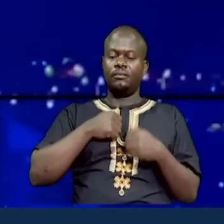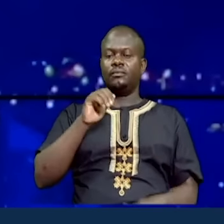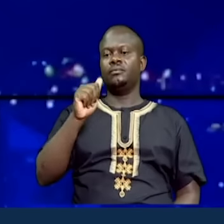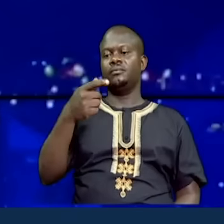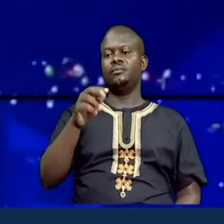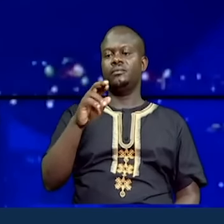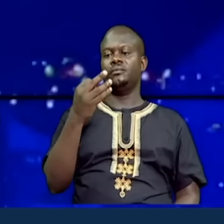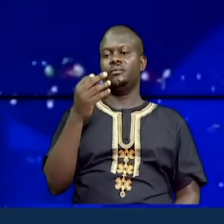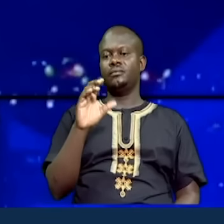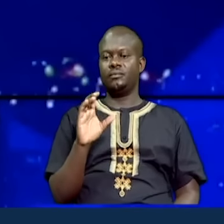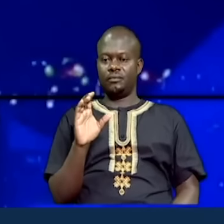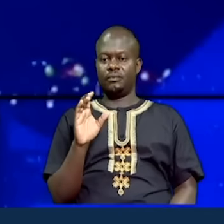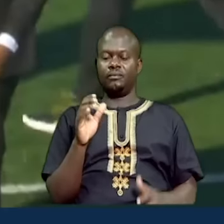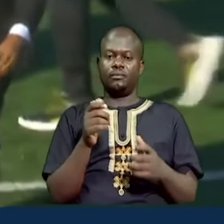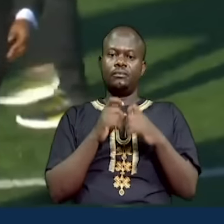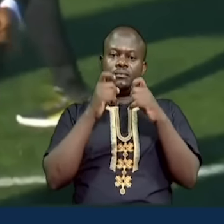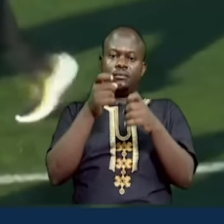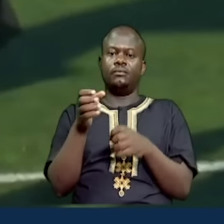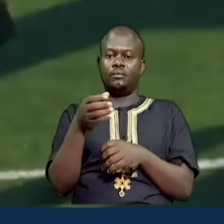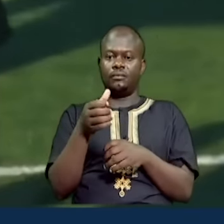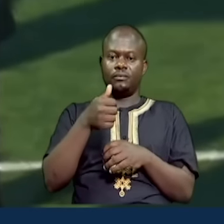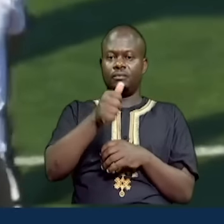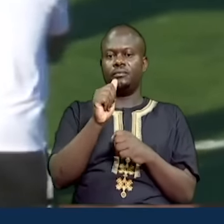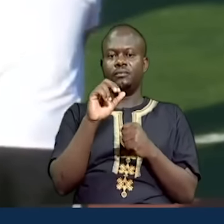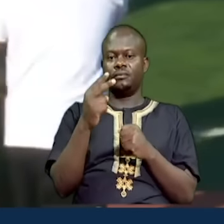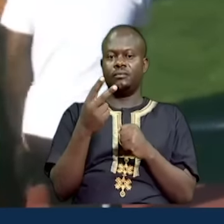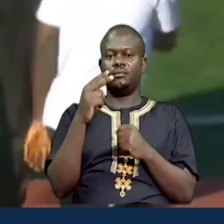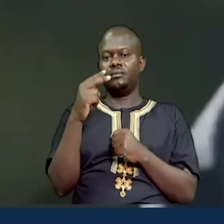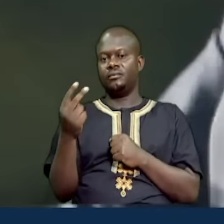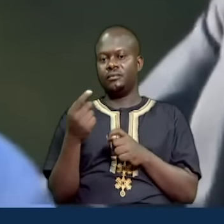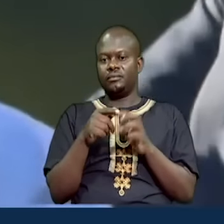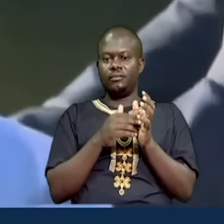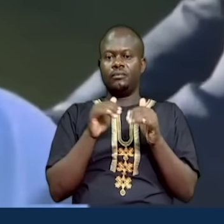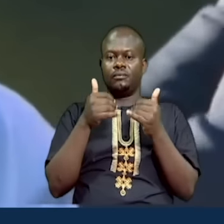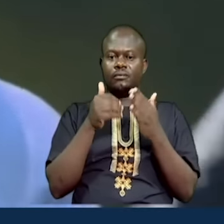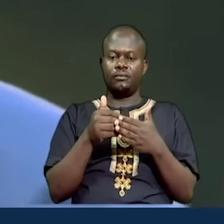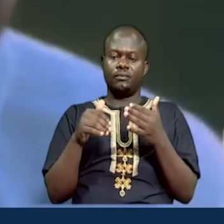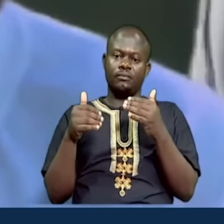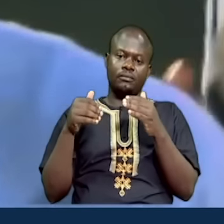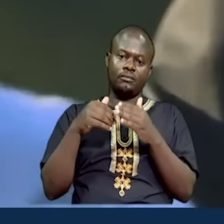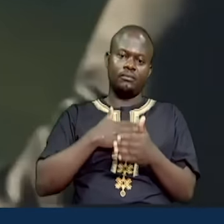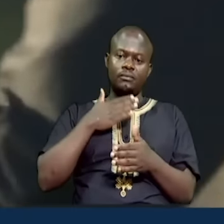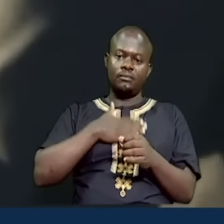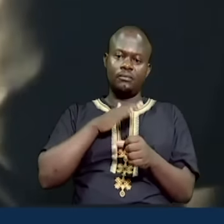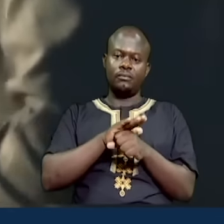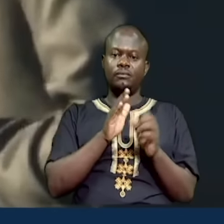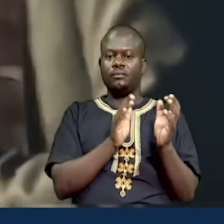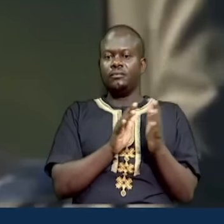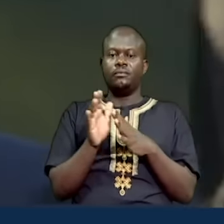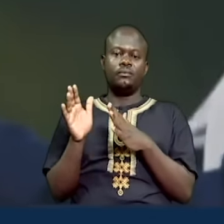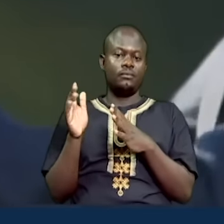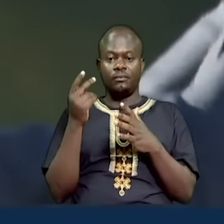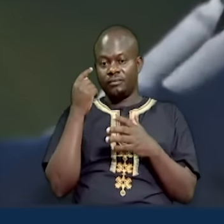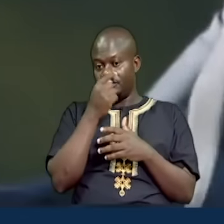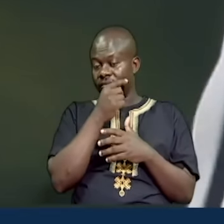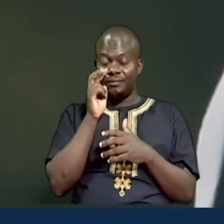nayo iyo mupira w'amaguru yahawe igikombe cyayo cya 2022 gusa no mukino banakinnye mu birori bari bateguye binogeye